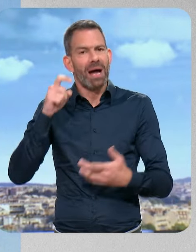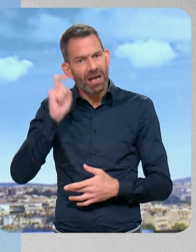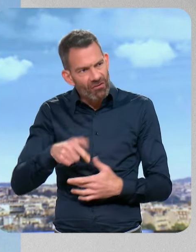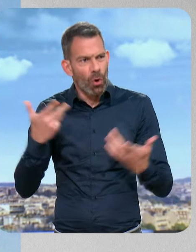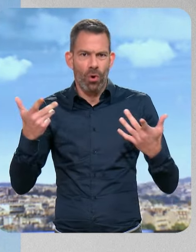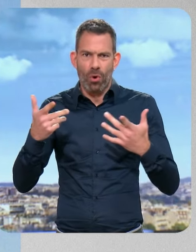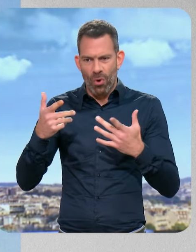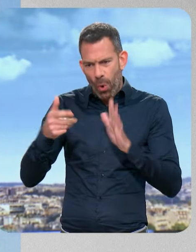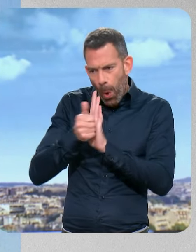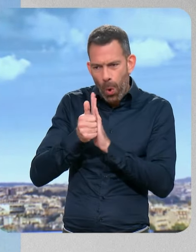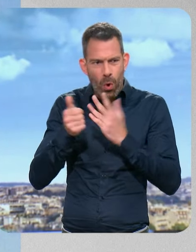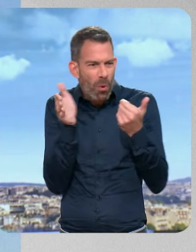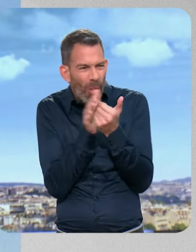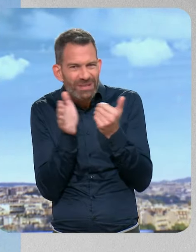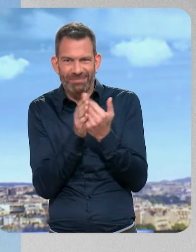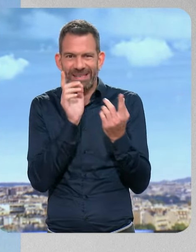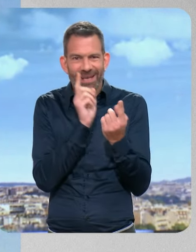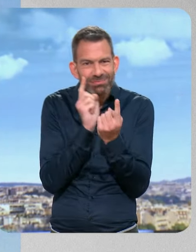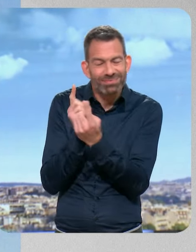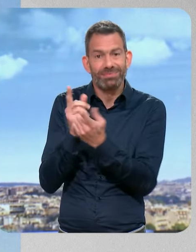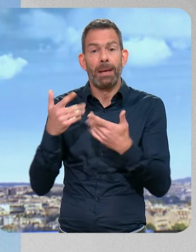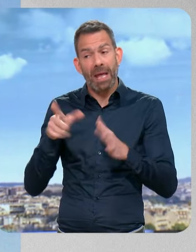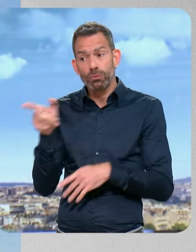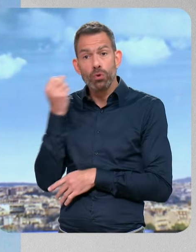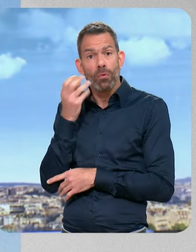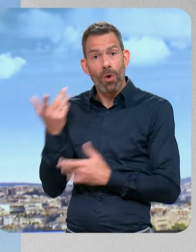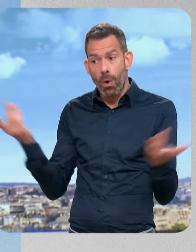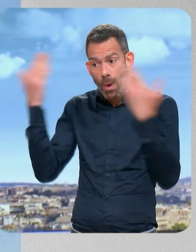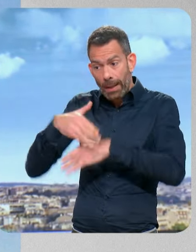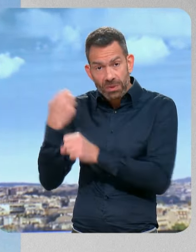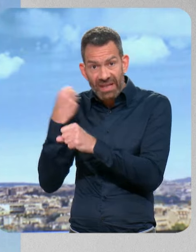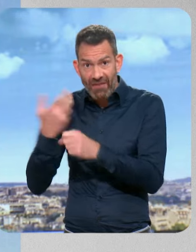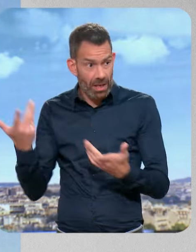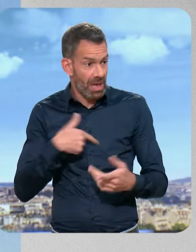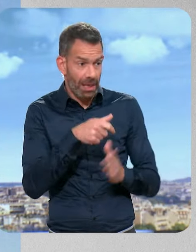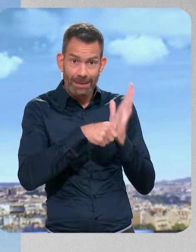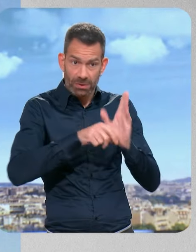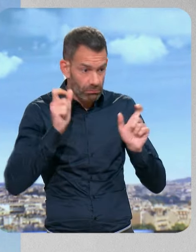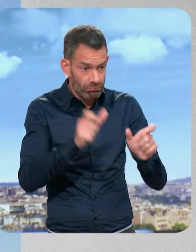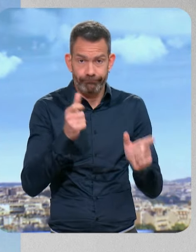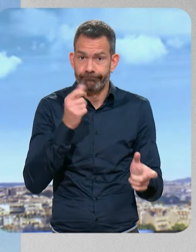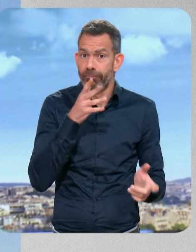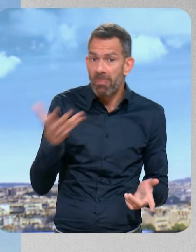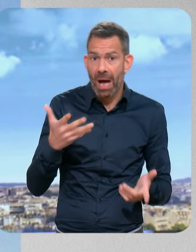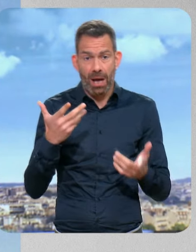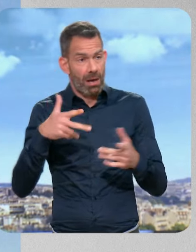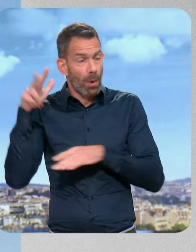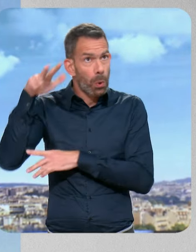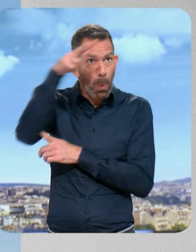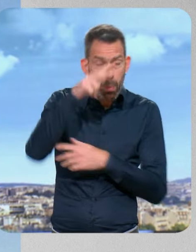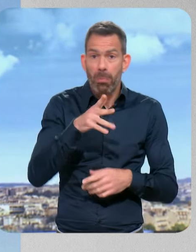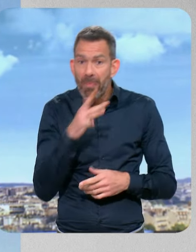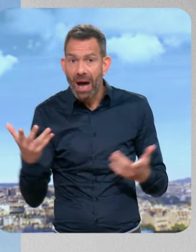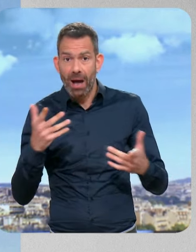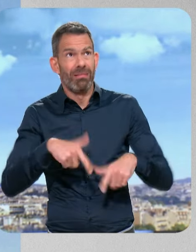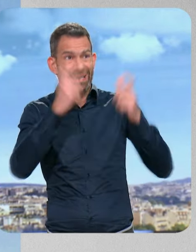de tranquillité. Mais quand ils travaillent la nuit, ce qui est régulièrement le cas, ils ne peuvent pas ouvrir un coffre, ne peuvent pas contrôler une identité, ne peuvent pas utiliser un drone, ne peuvent pas accéder à un hall